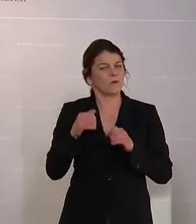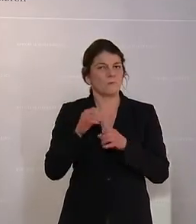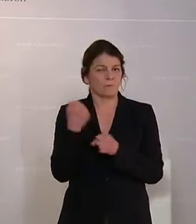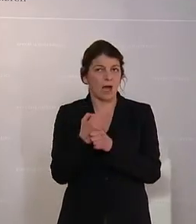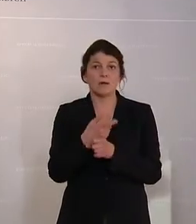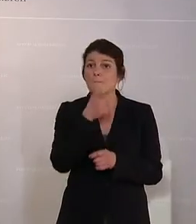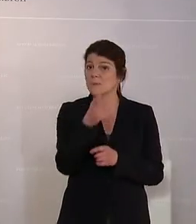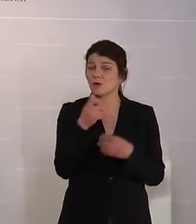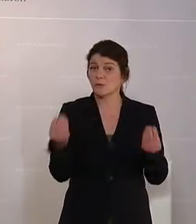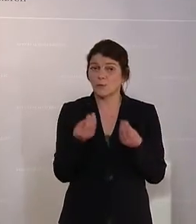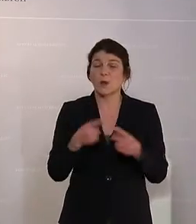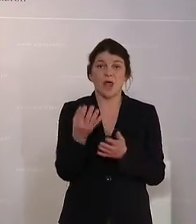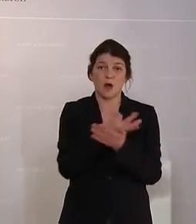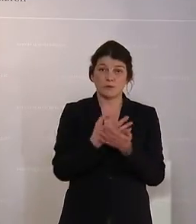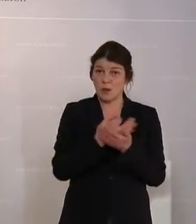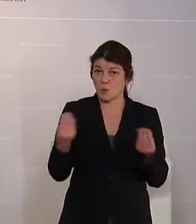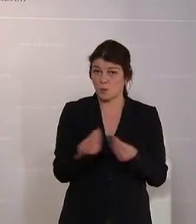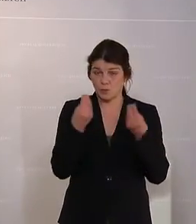Berufliche Zwecke und Ausbildungszwecke.